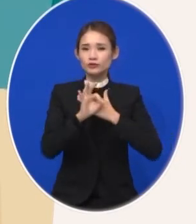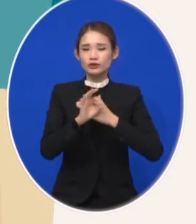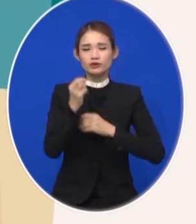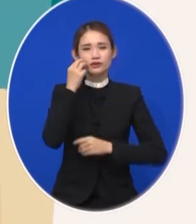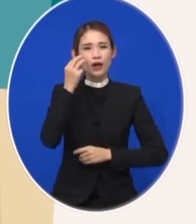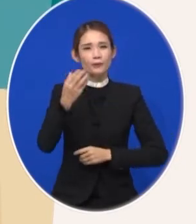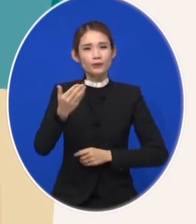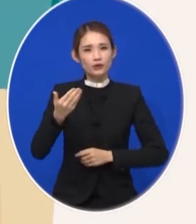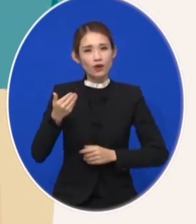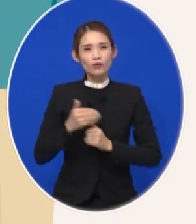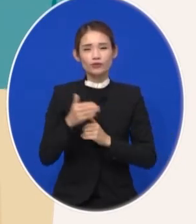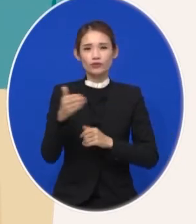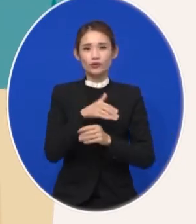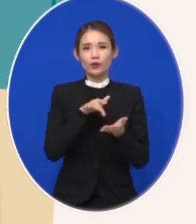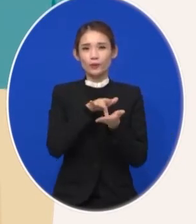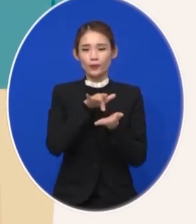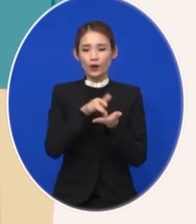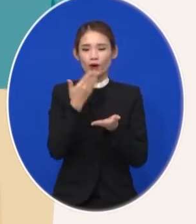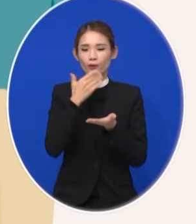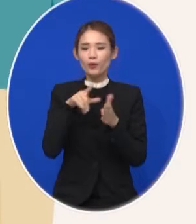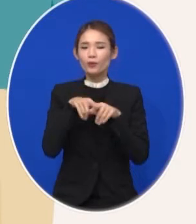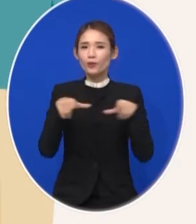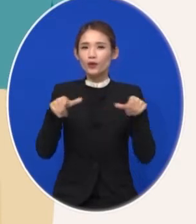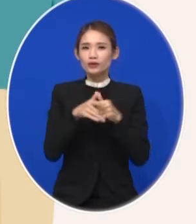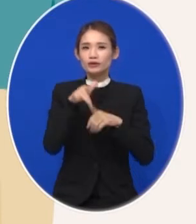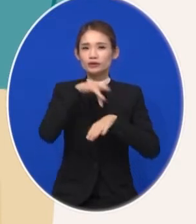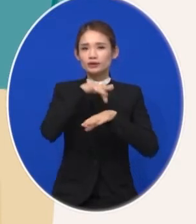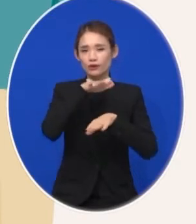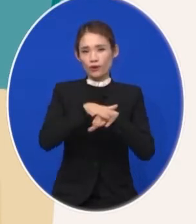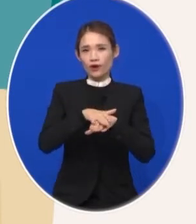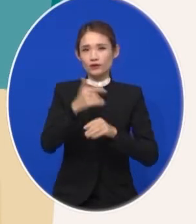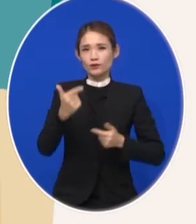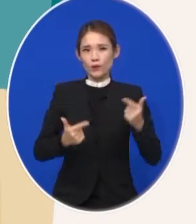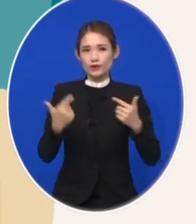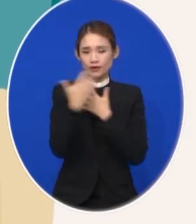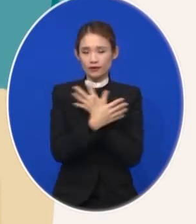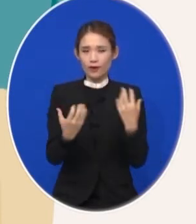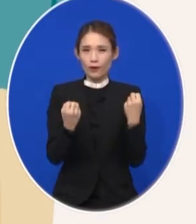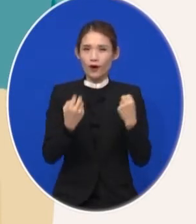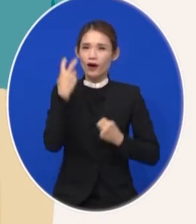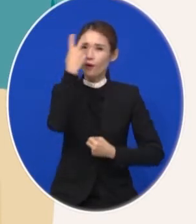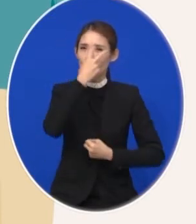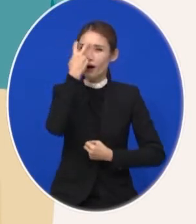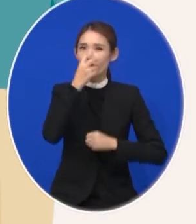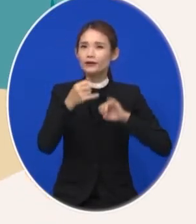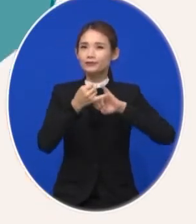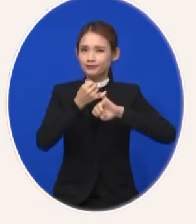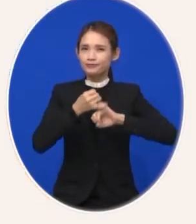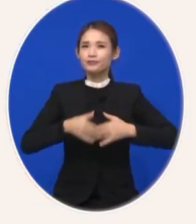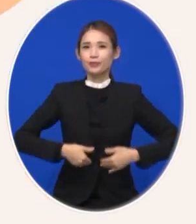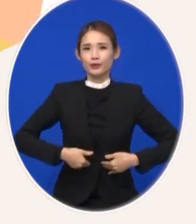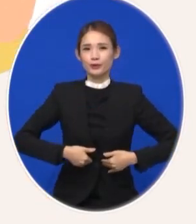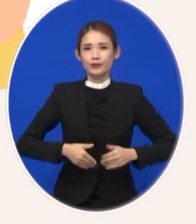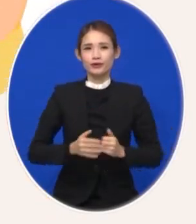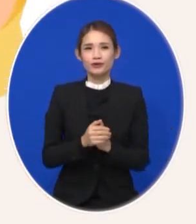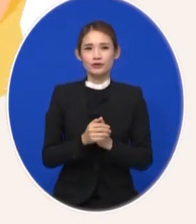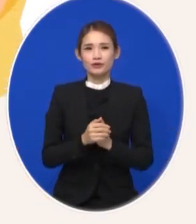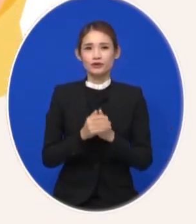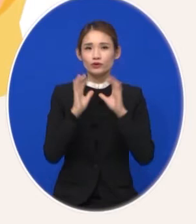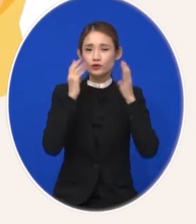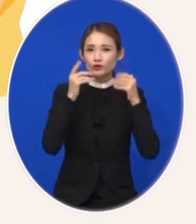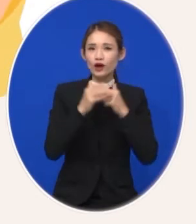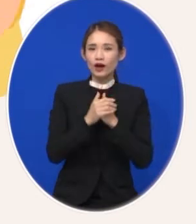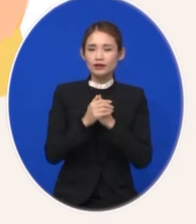최소 3개월 전부터 평소 복용하는 약이나 습관을 조절하는 건강관리가 반드시 필요합니다.